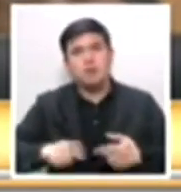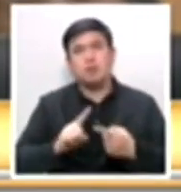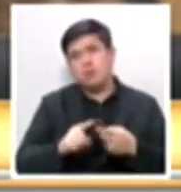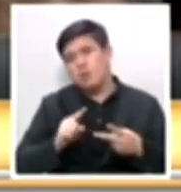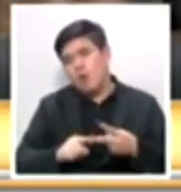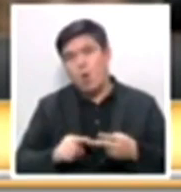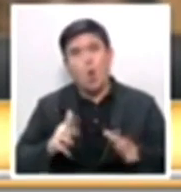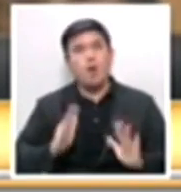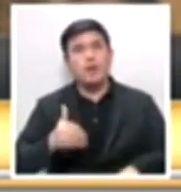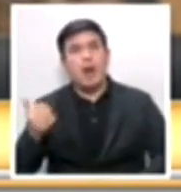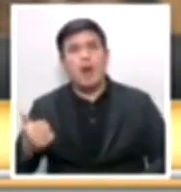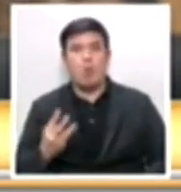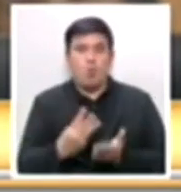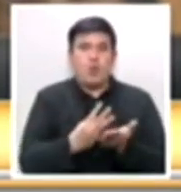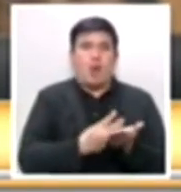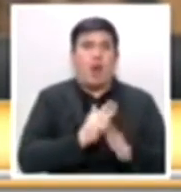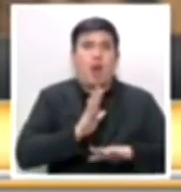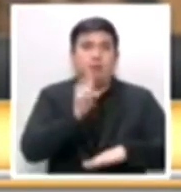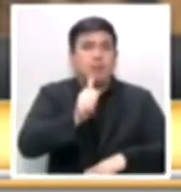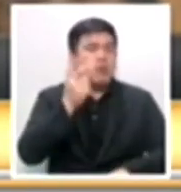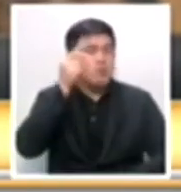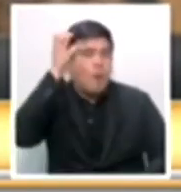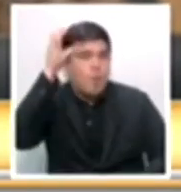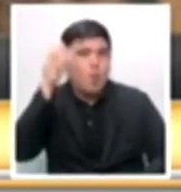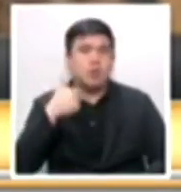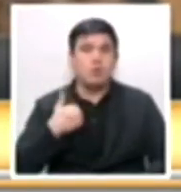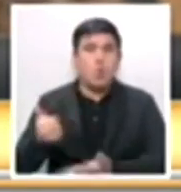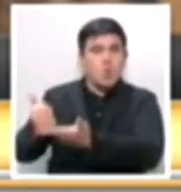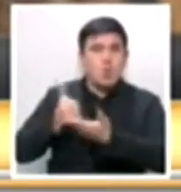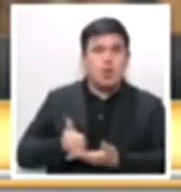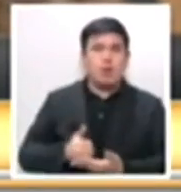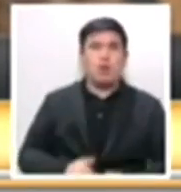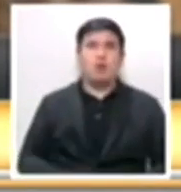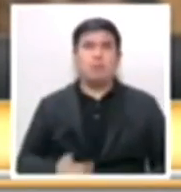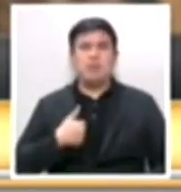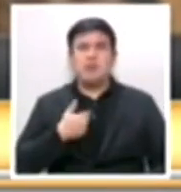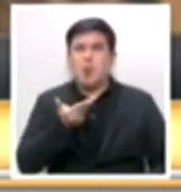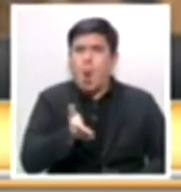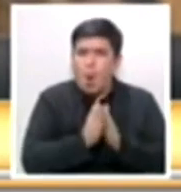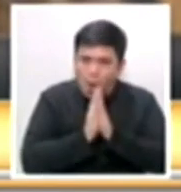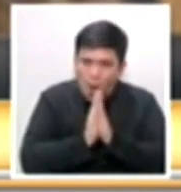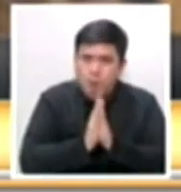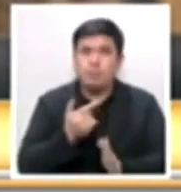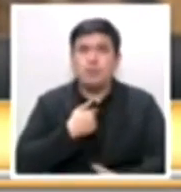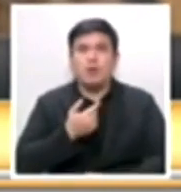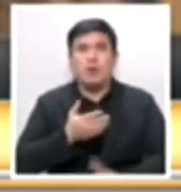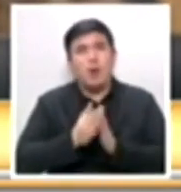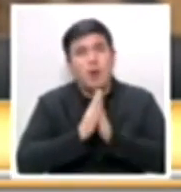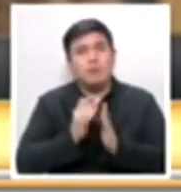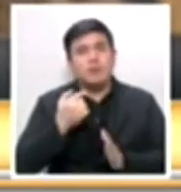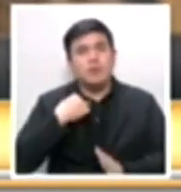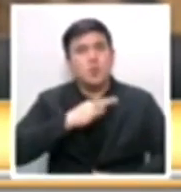ชาชนแม้กระทั่งนักวิชาการจากที่อื่นมาช่วยชาวบ้านถึงกับต้องก้มกราบเพื่อขอเข้าไปรับฟังความคิดเห็นการ